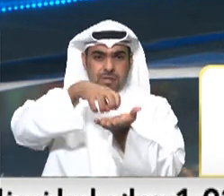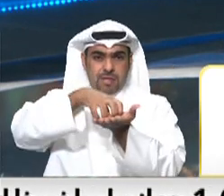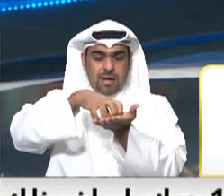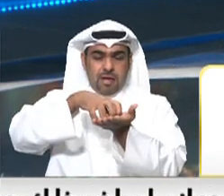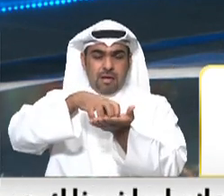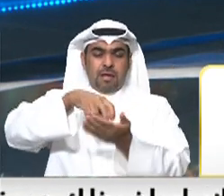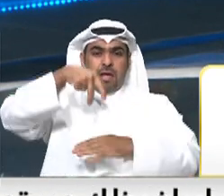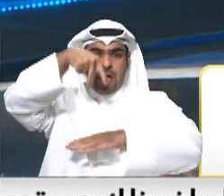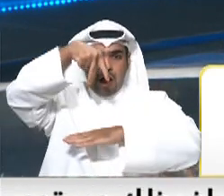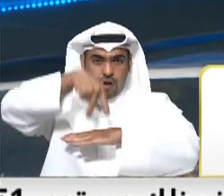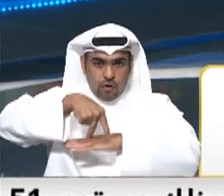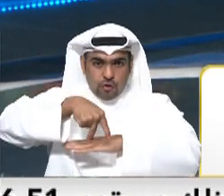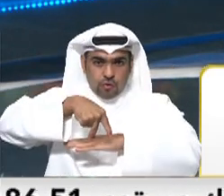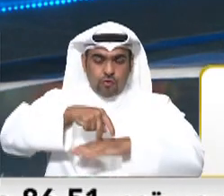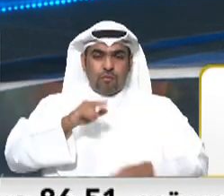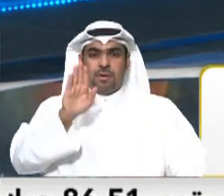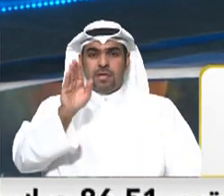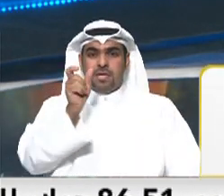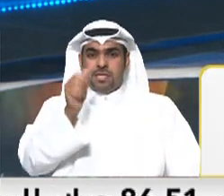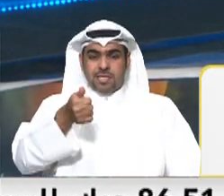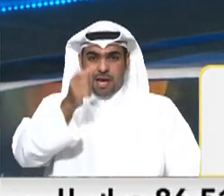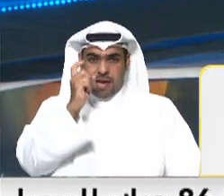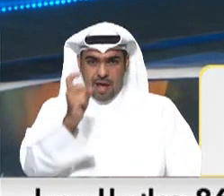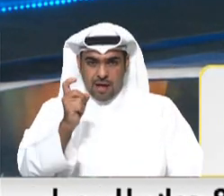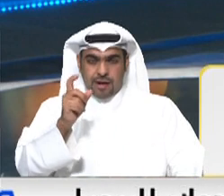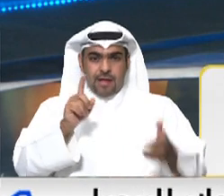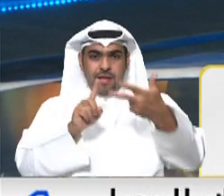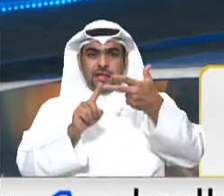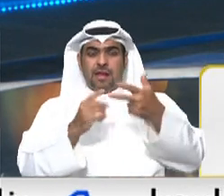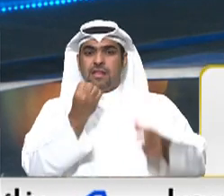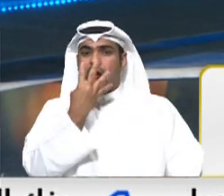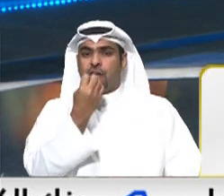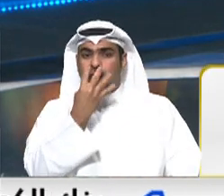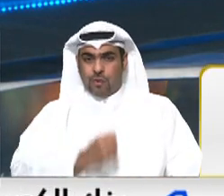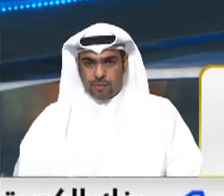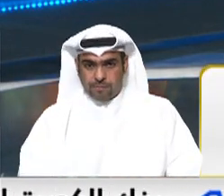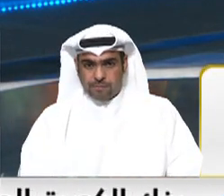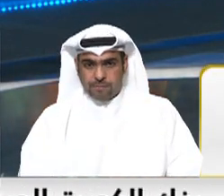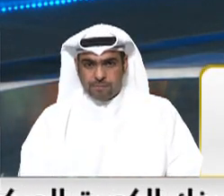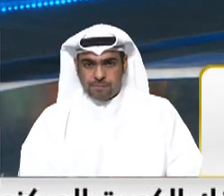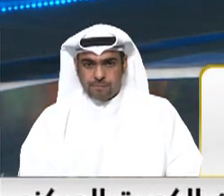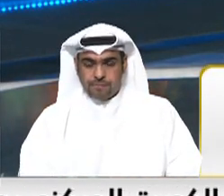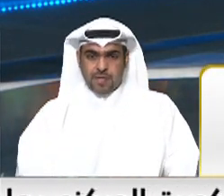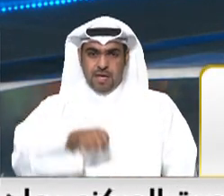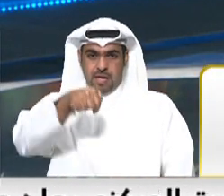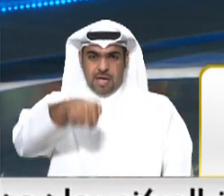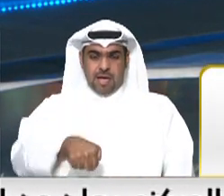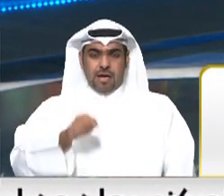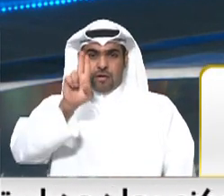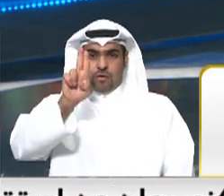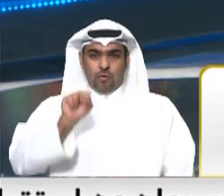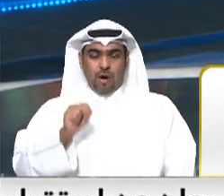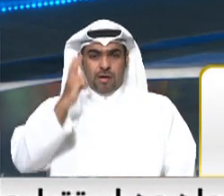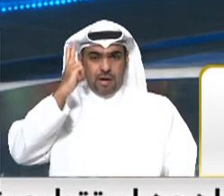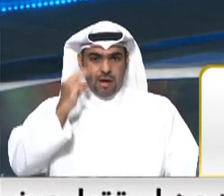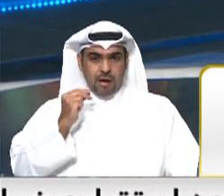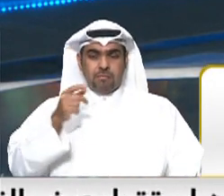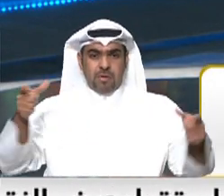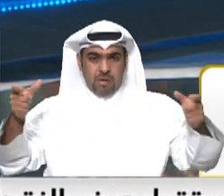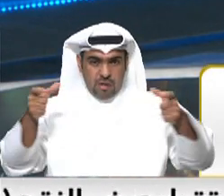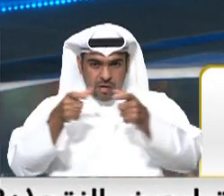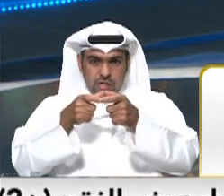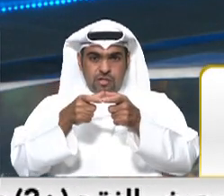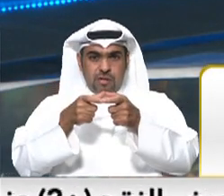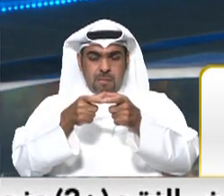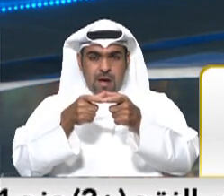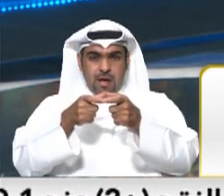جانب اخر وصل ممثلون عن طرفي الحرب في السودان الى جنيف لاجراء محادثات بوسطه الامم المتحده بهدف